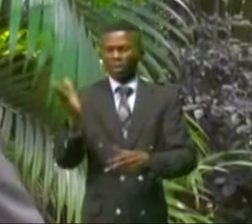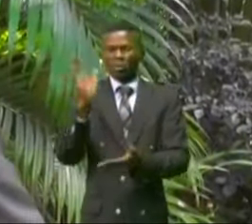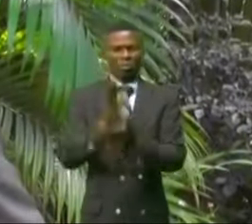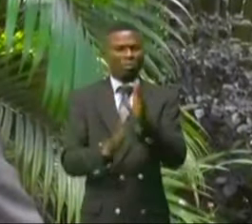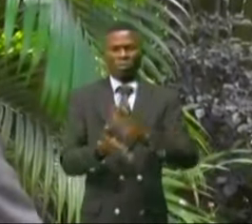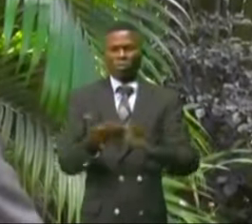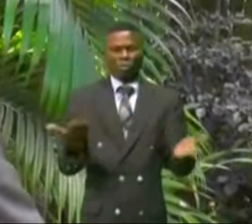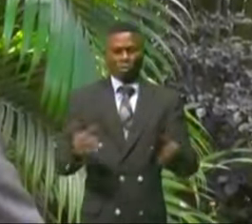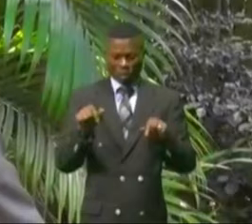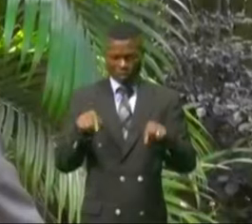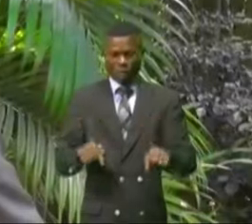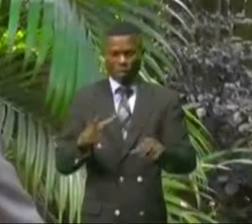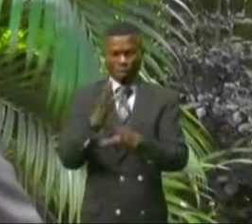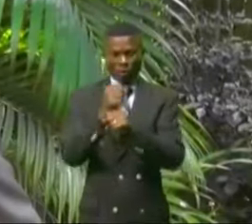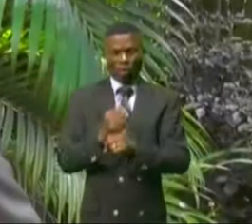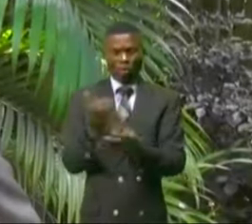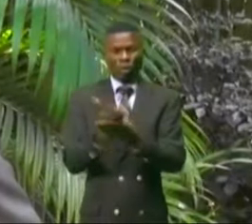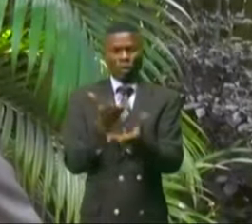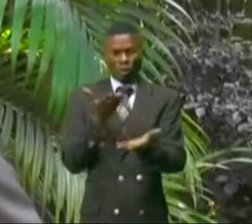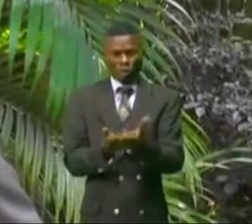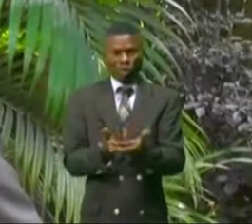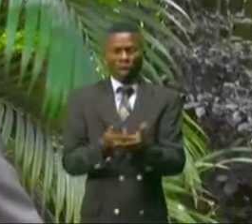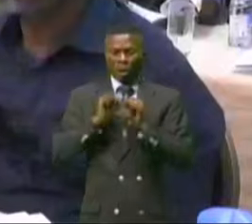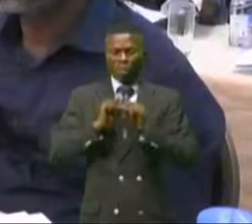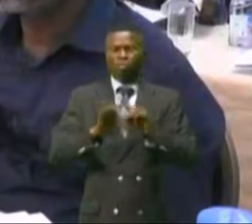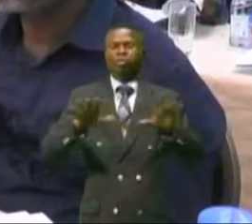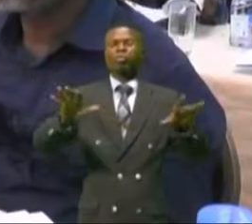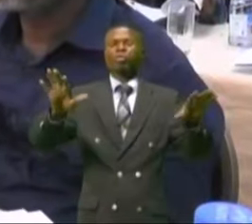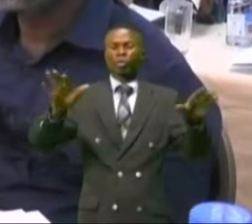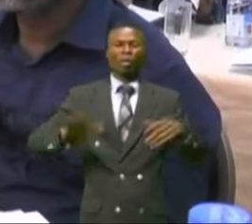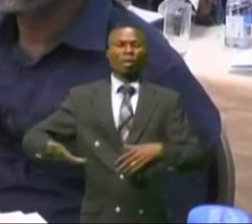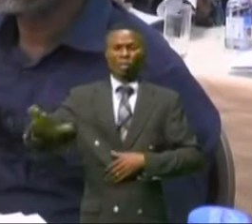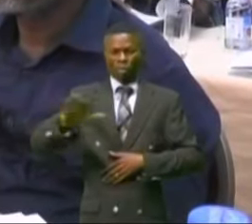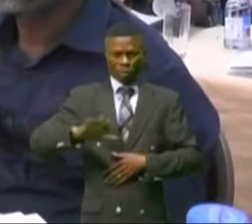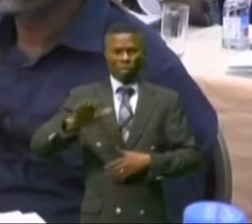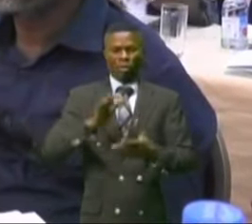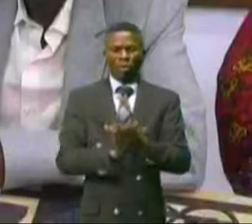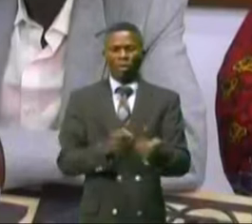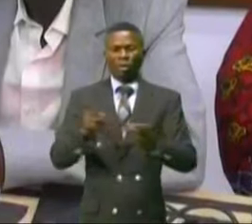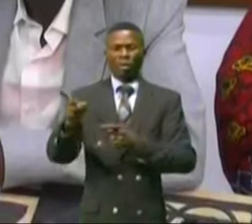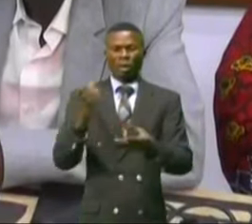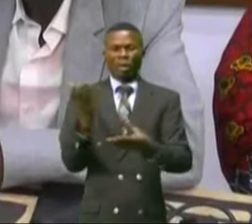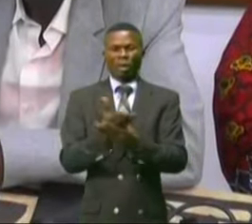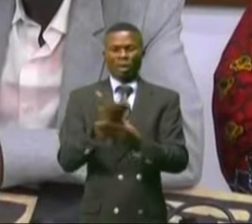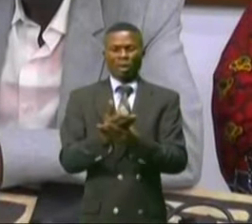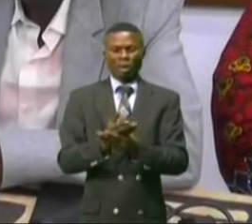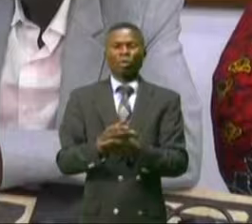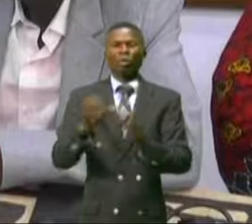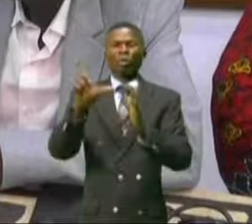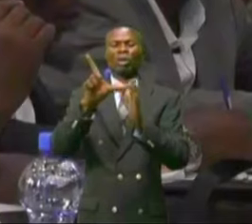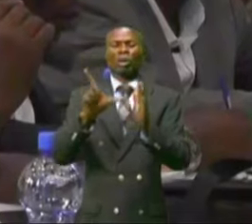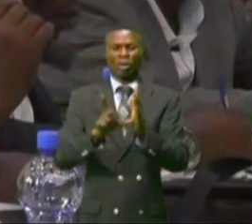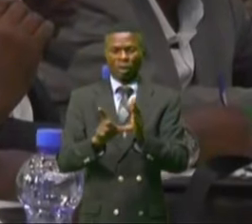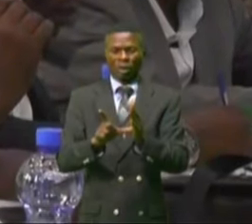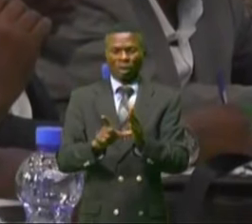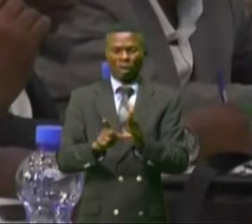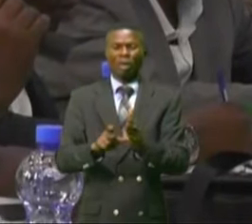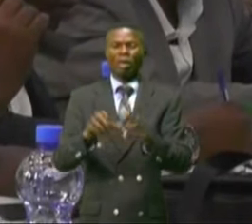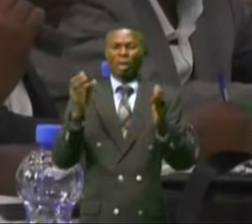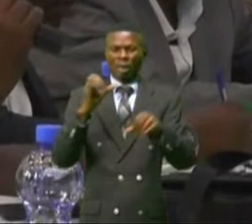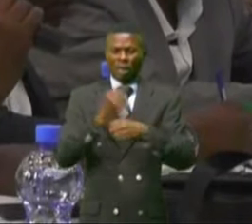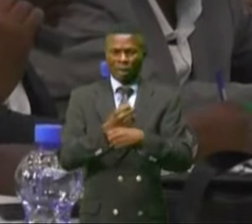nationale. Maintenant nous avons ce document-là, il faut qu'il soit vulgarisé. Les guides et la revue légale constituent en même